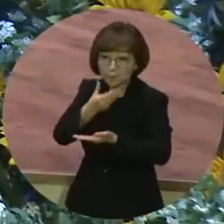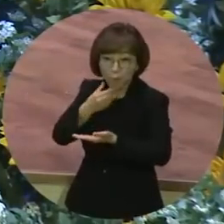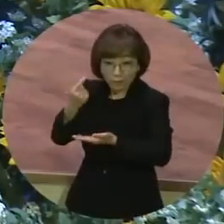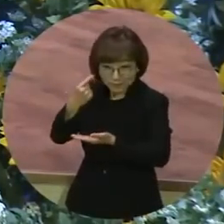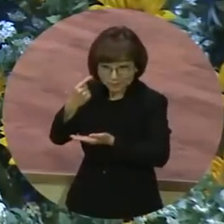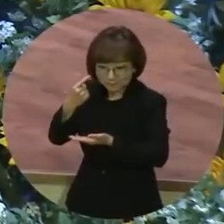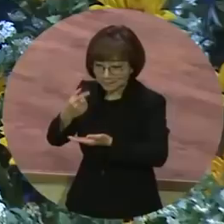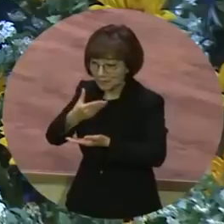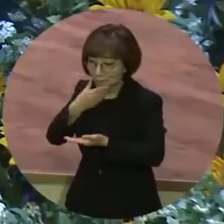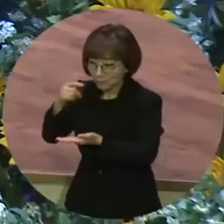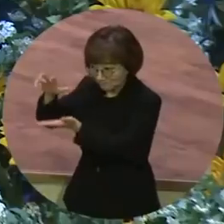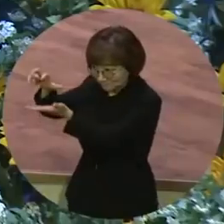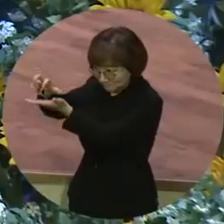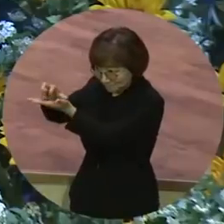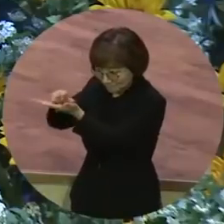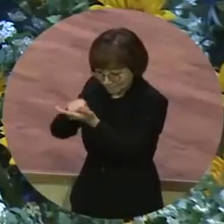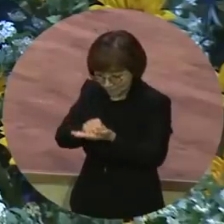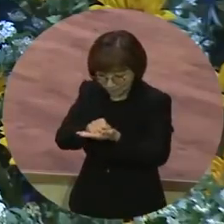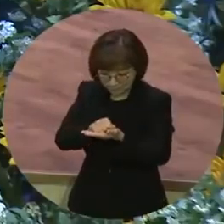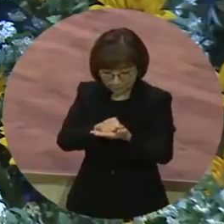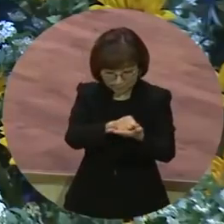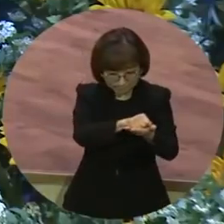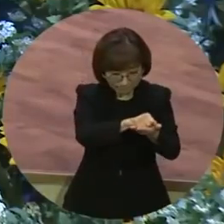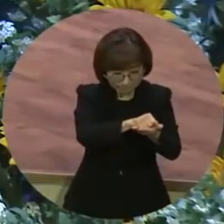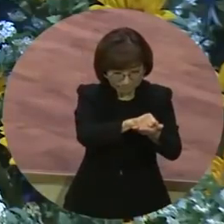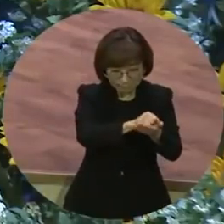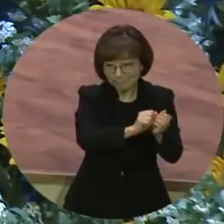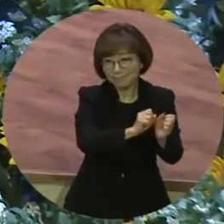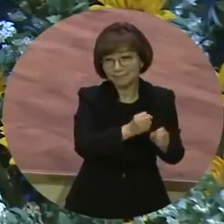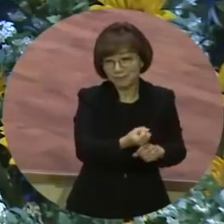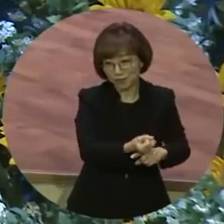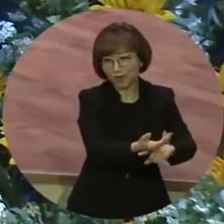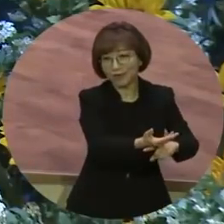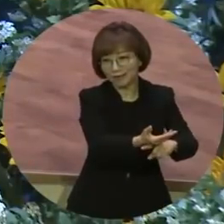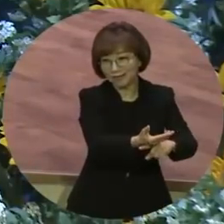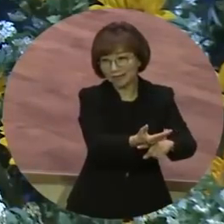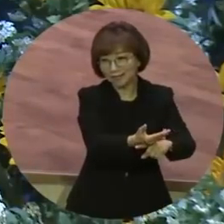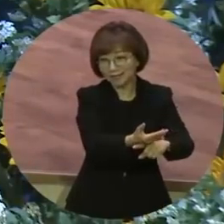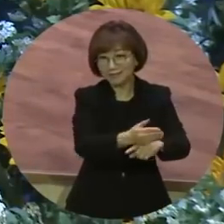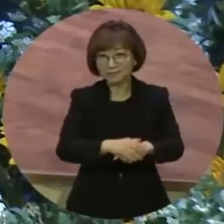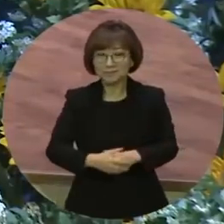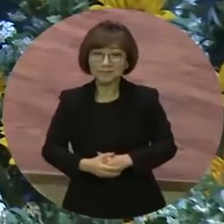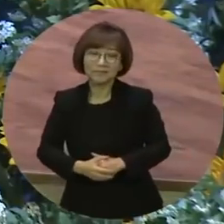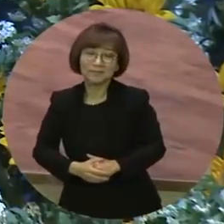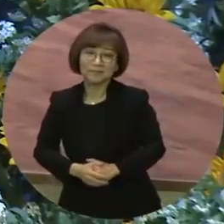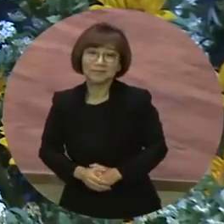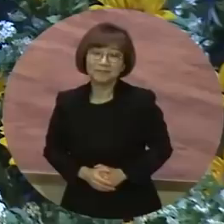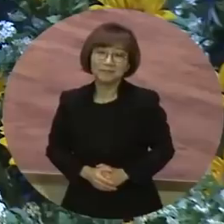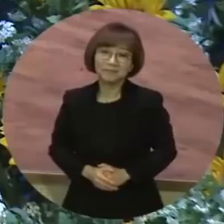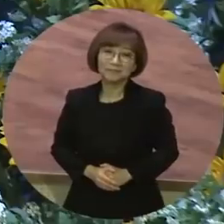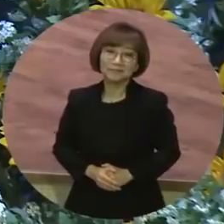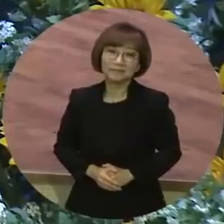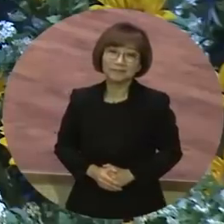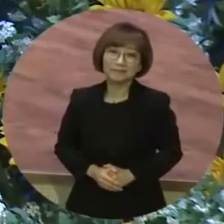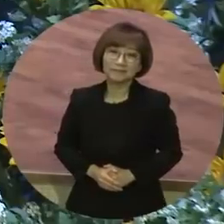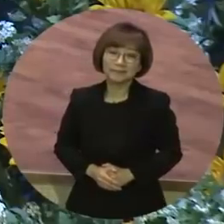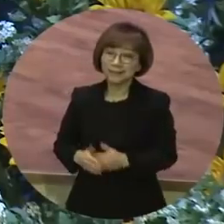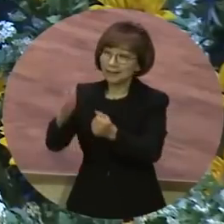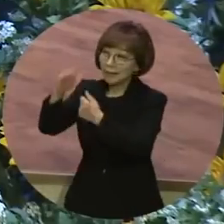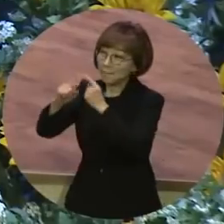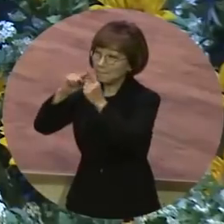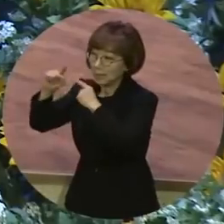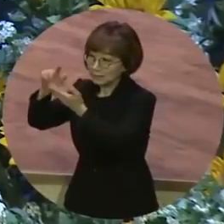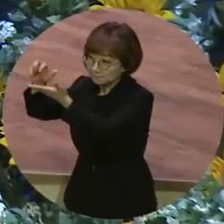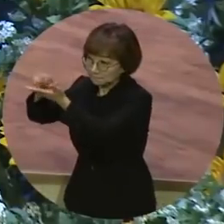입을 통해서 나오는 이 말씀 운동. 사실 이 말씀 운동은요, 이거 하는 게 뭐예요? 자기가